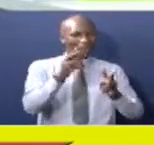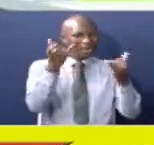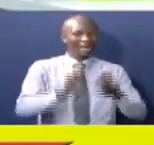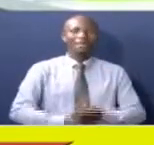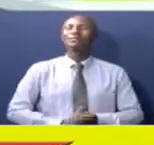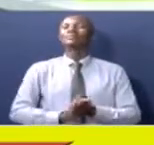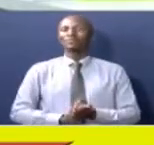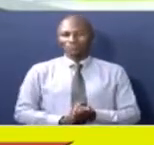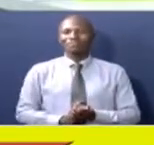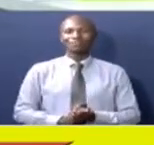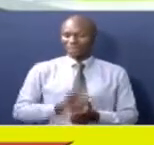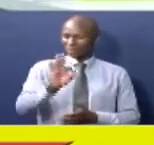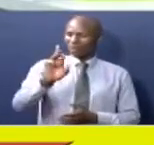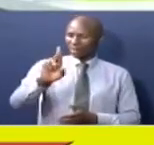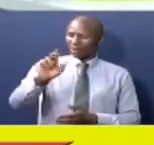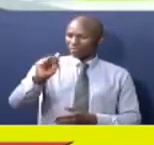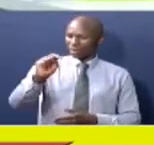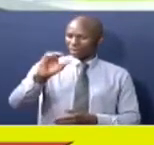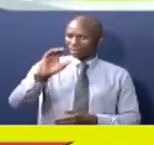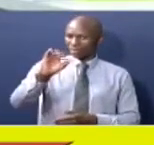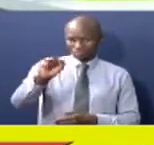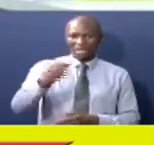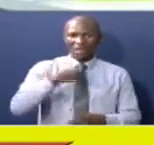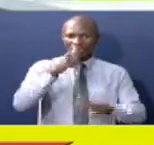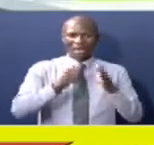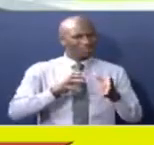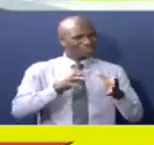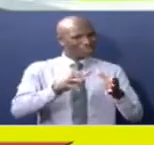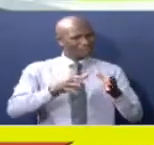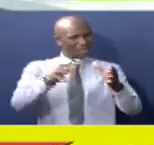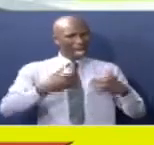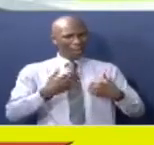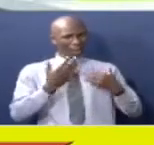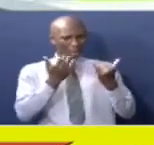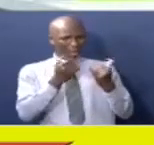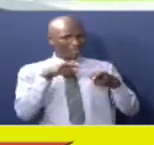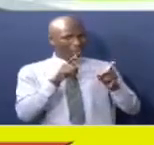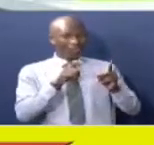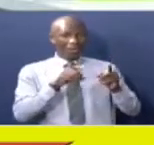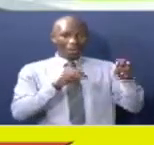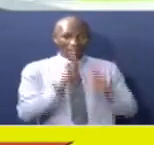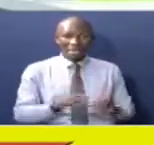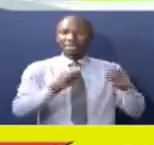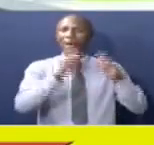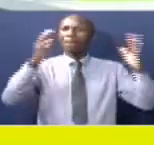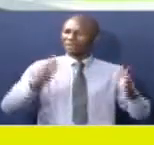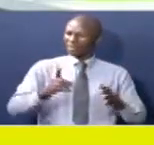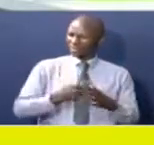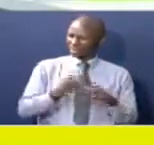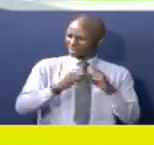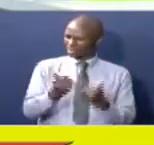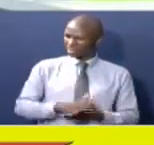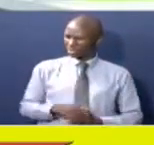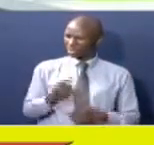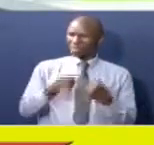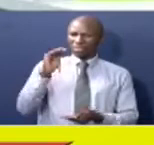indi dikana Francis Kimanzi, ila tumita under pressure ni kuithuwa we kocha wa timu munene na indi timu wake woneka